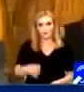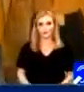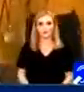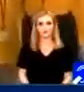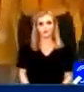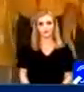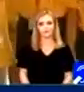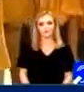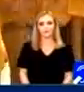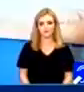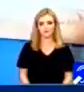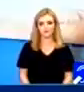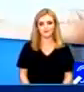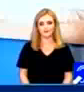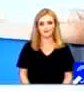Moldova.